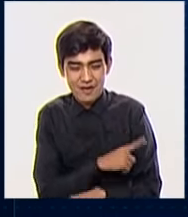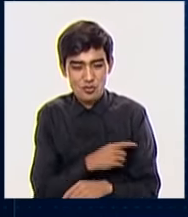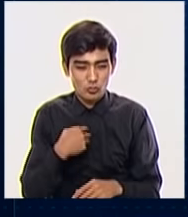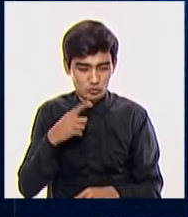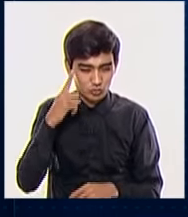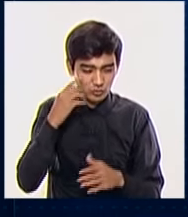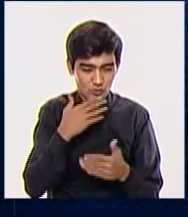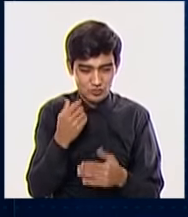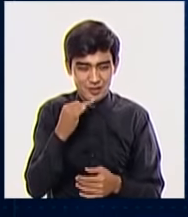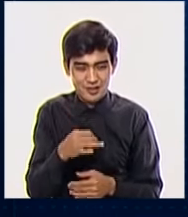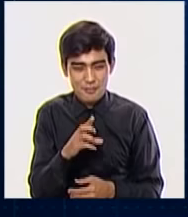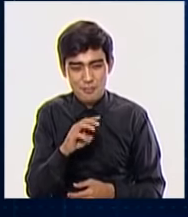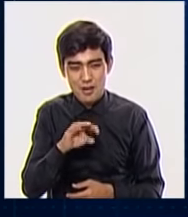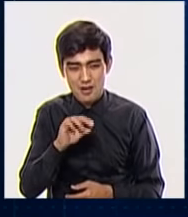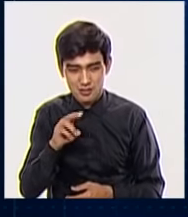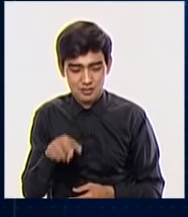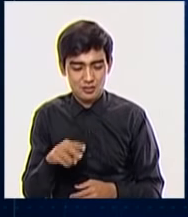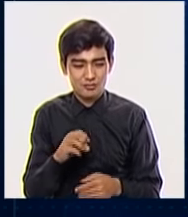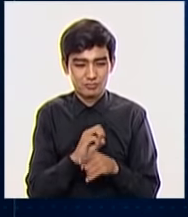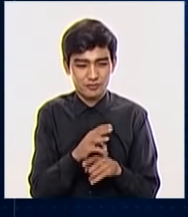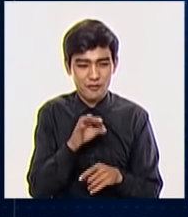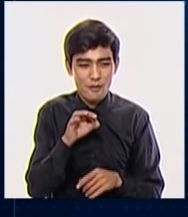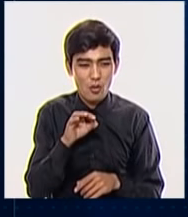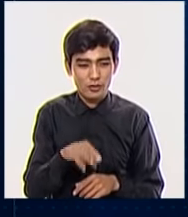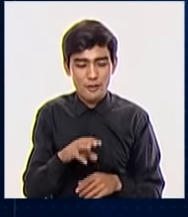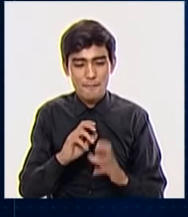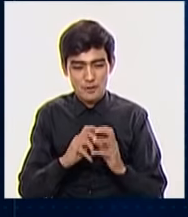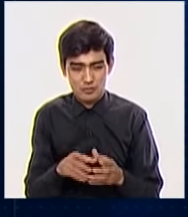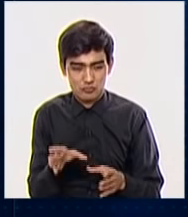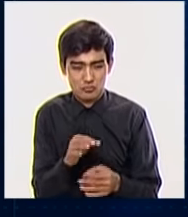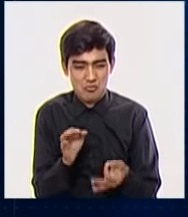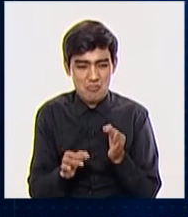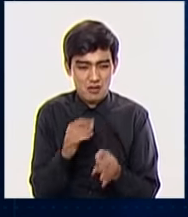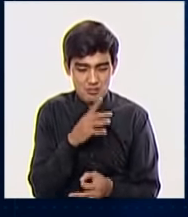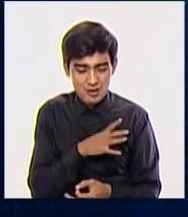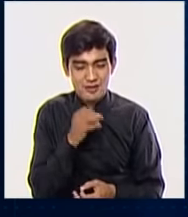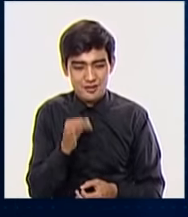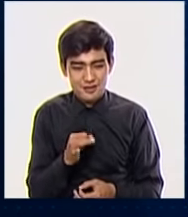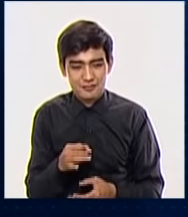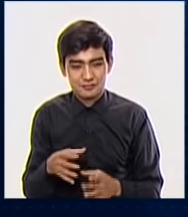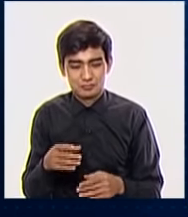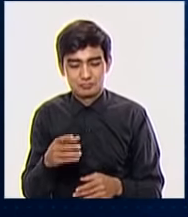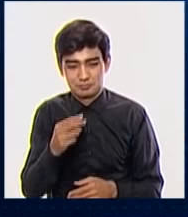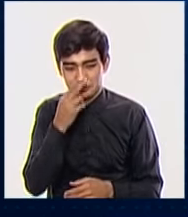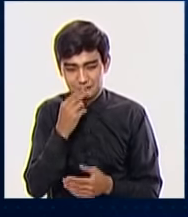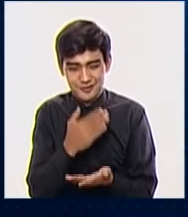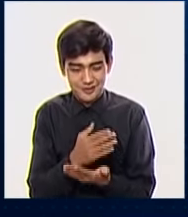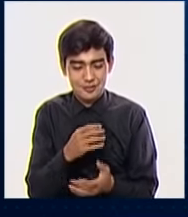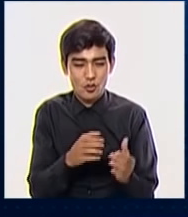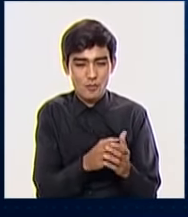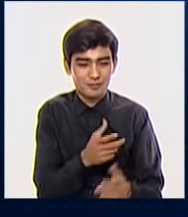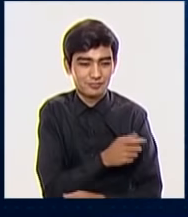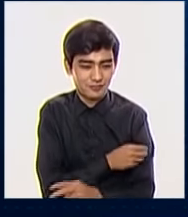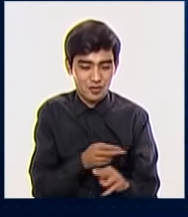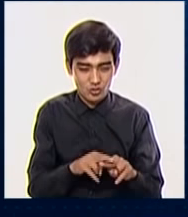организации Майкл Райан заявил, что ситуация с COVID в мире медленно, но стабилизируется. Немало этому способствует и прививочная кампания. На